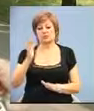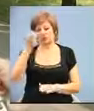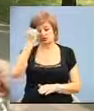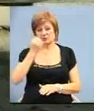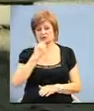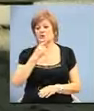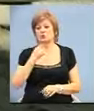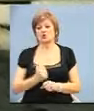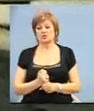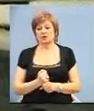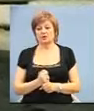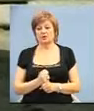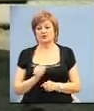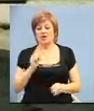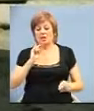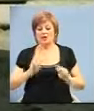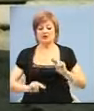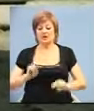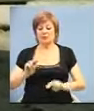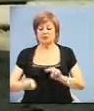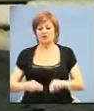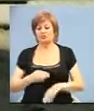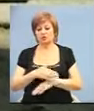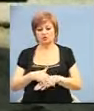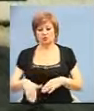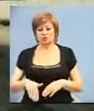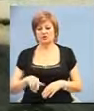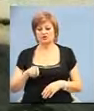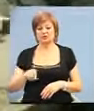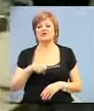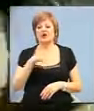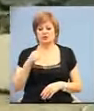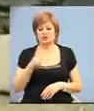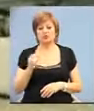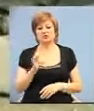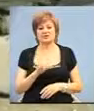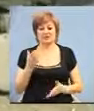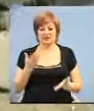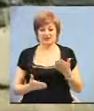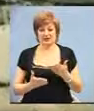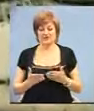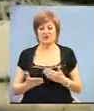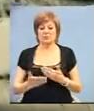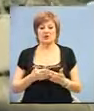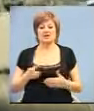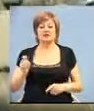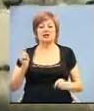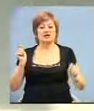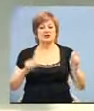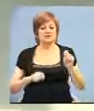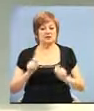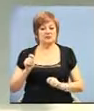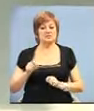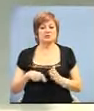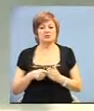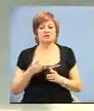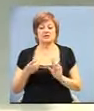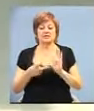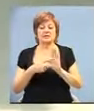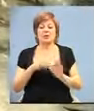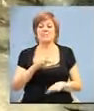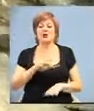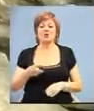так і поступають. Латання вулиці Базарної, ймовірно, припаде цьогоріч на вересень. Вже найближчій сесії міськради планується виділення 7 мільйонів